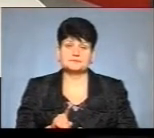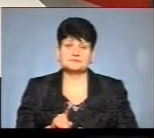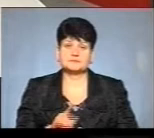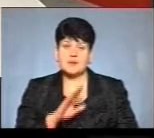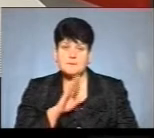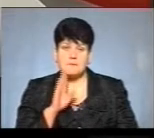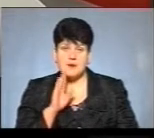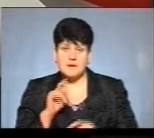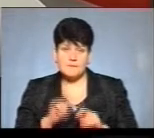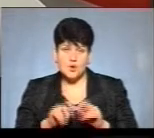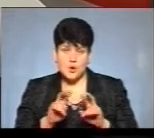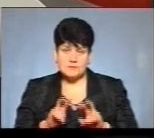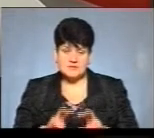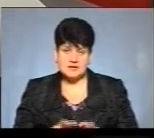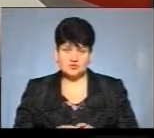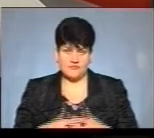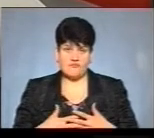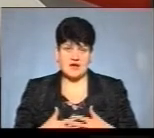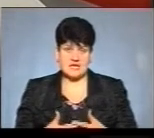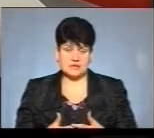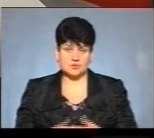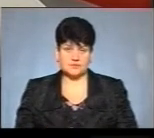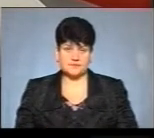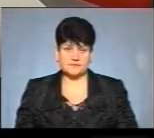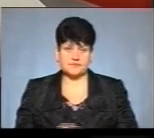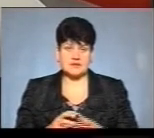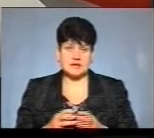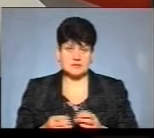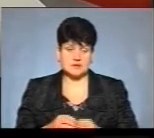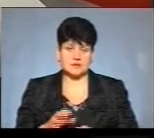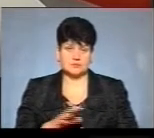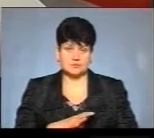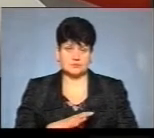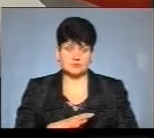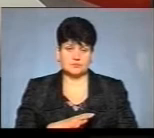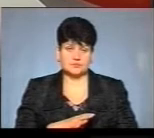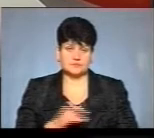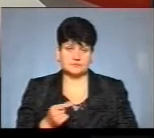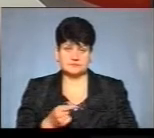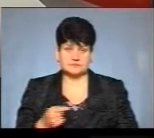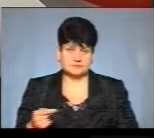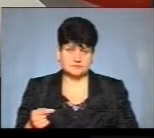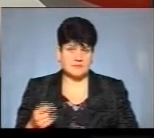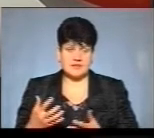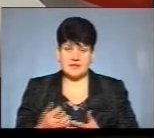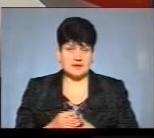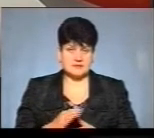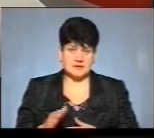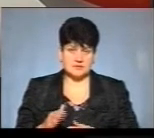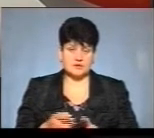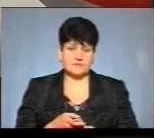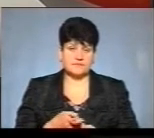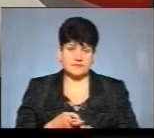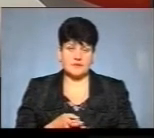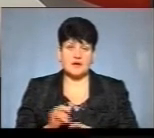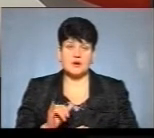маму обстежували при вагітності. Результат був, тобто, негативний, не виявлено ВІЛ-інфекції, але